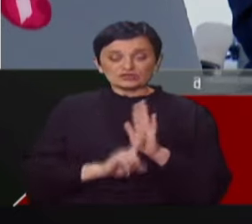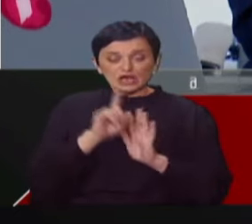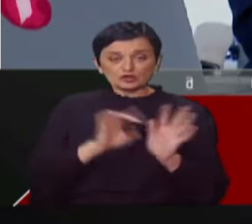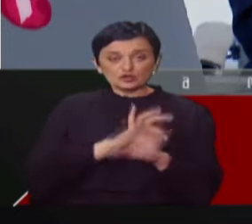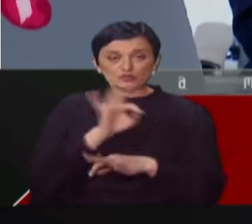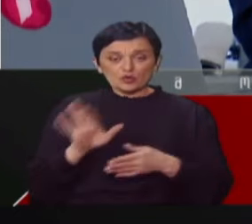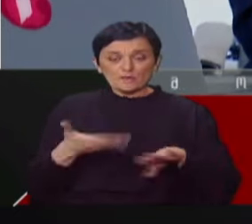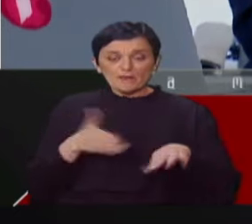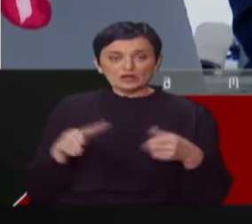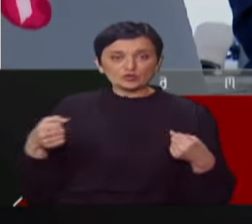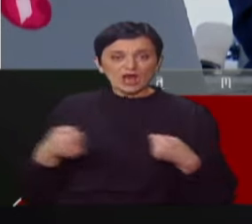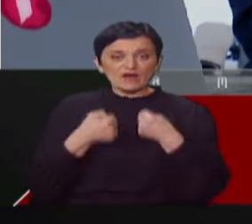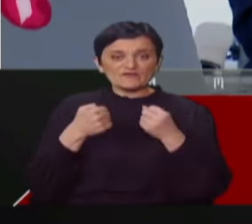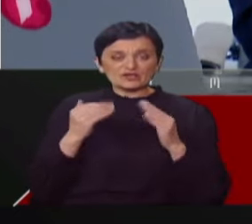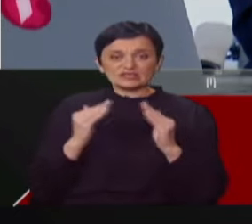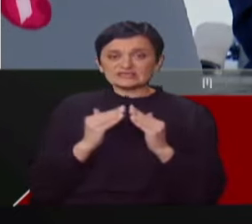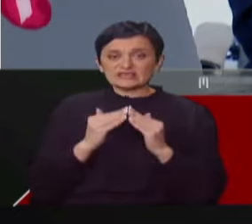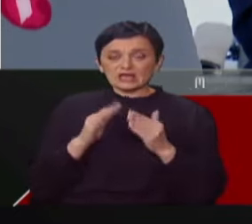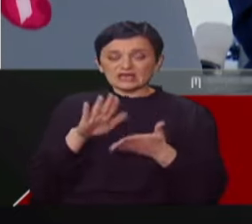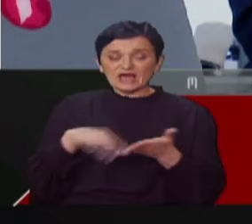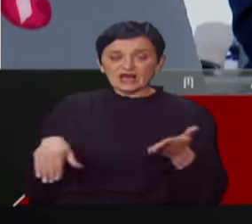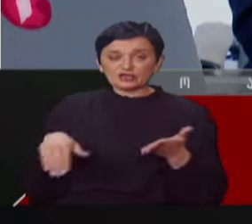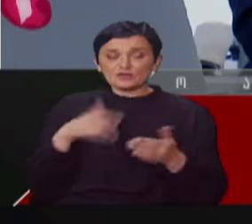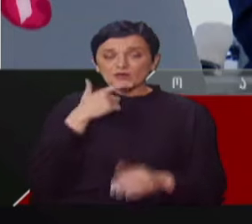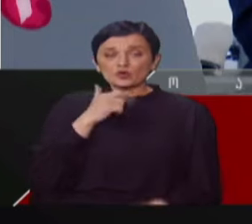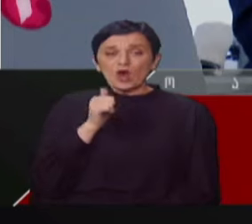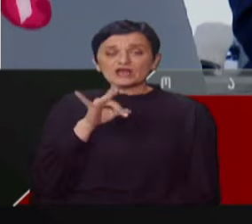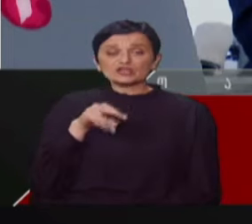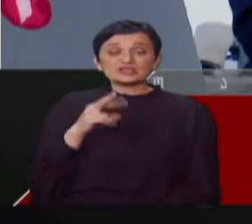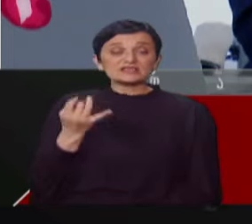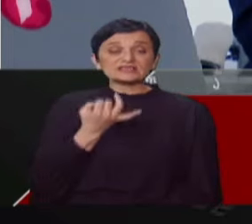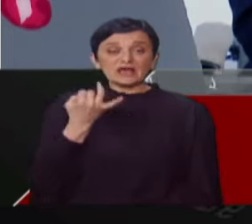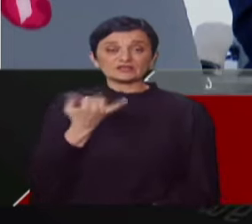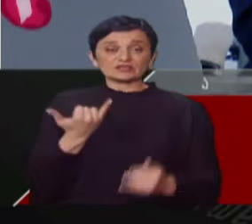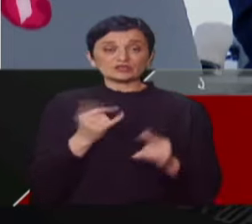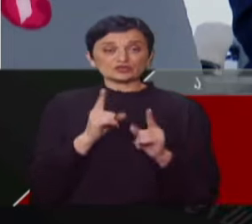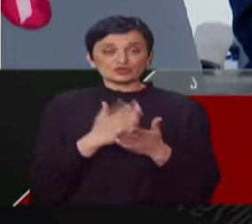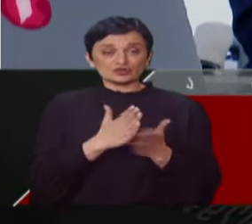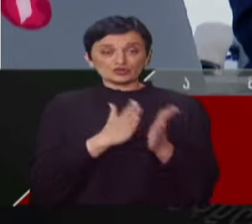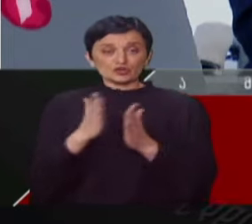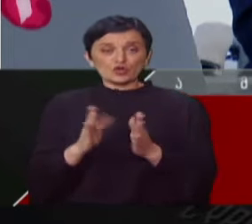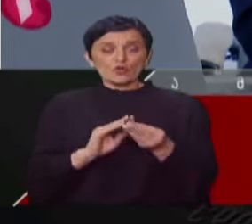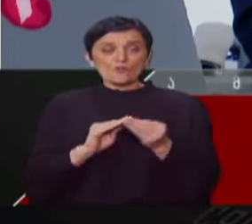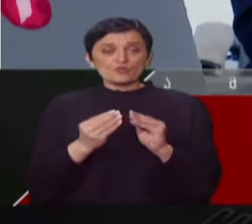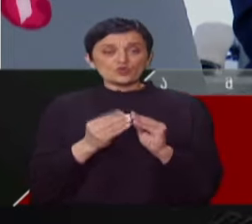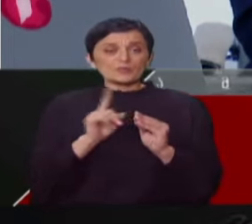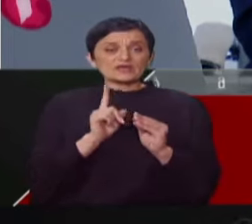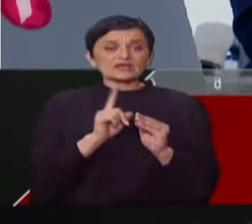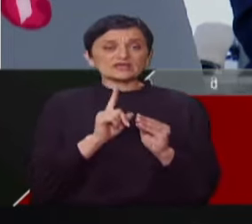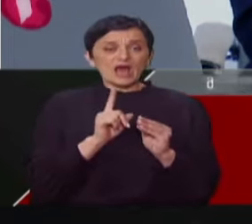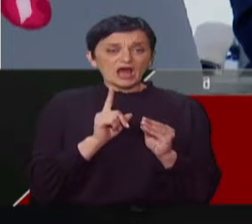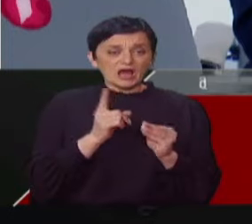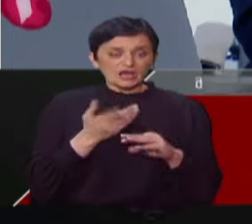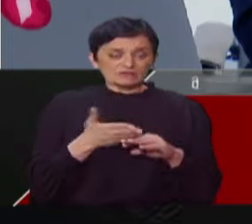proiecti, batumi, avariuli, nesahlebi, sa gareșe. Batumul arcil, s-a interesat, ahla, rait, abze, aris, es problema,